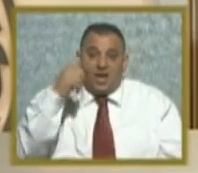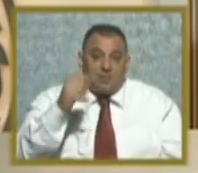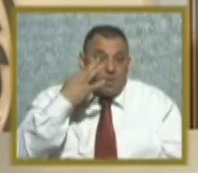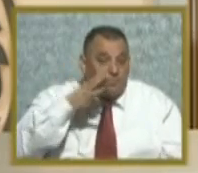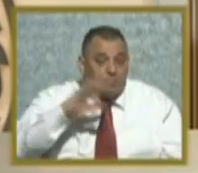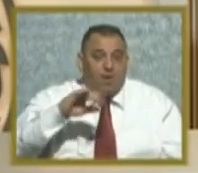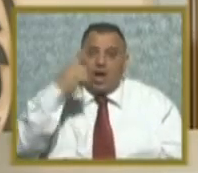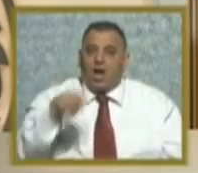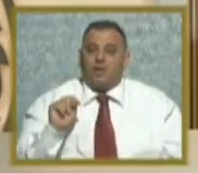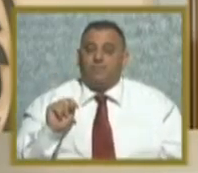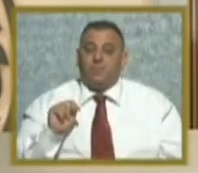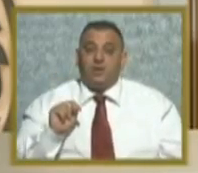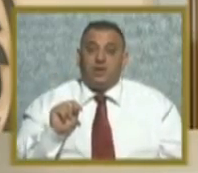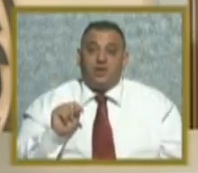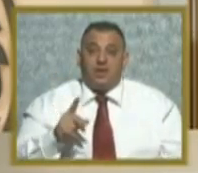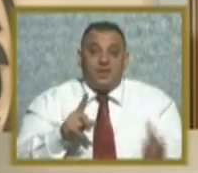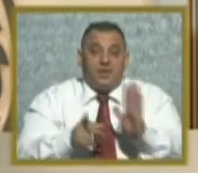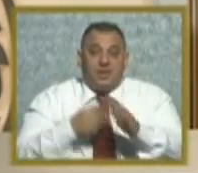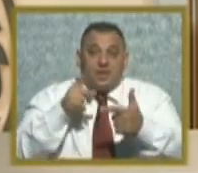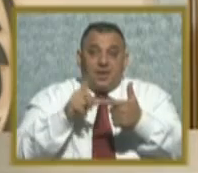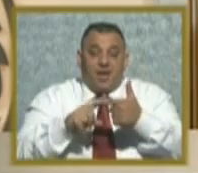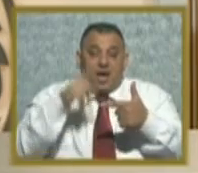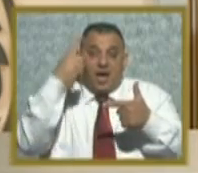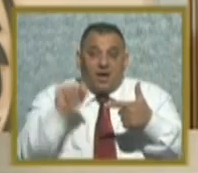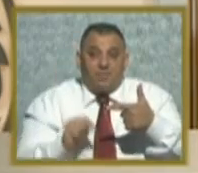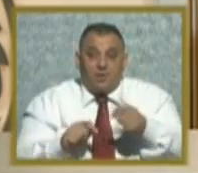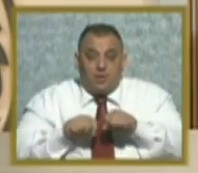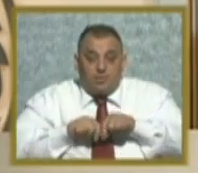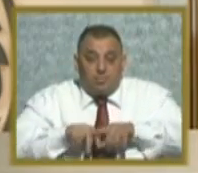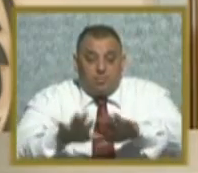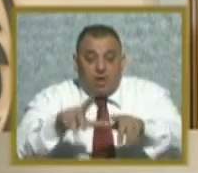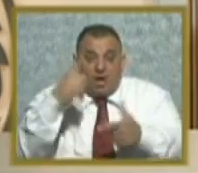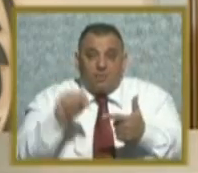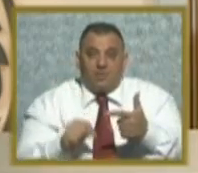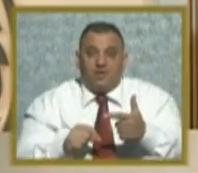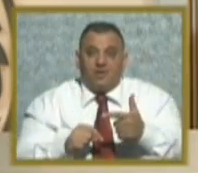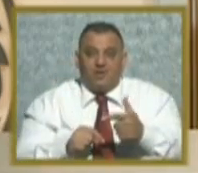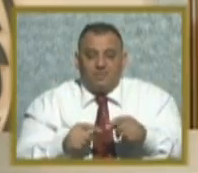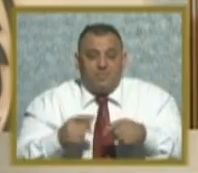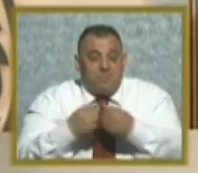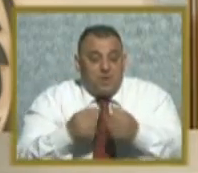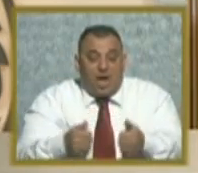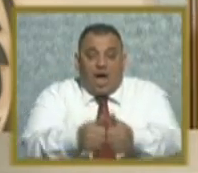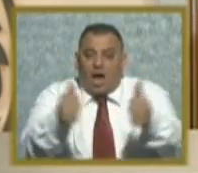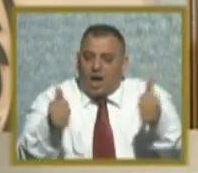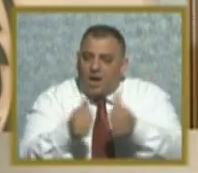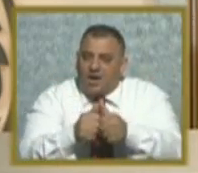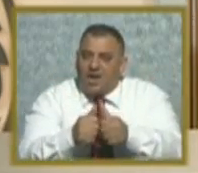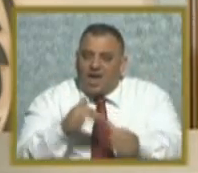تعويذة يذبحها الإنسان تعويذة، يحرم إذا كان في إسراف وتبذير. أما إذا العائلة اجتمعت وقال والله